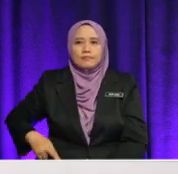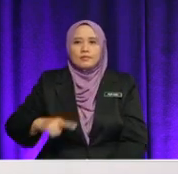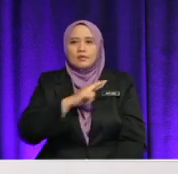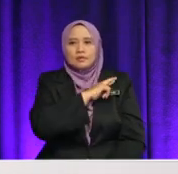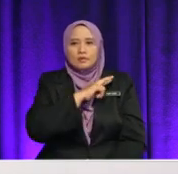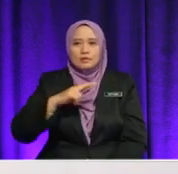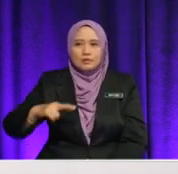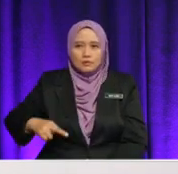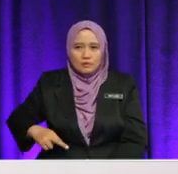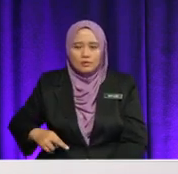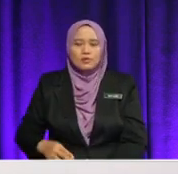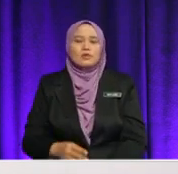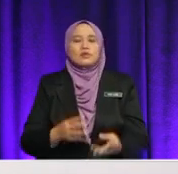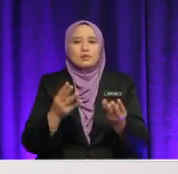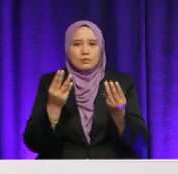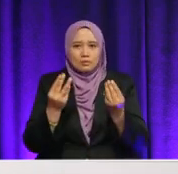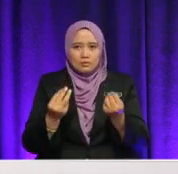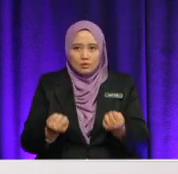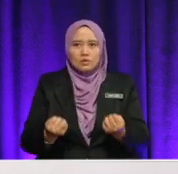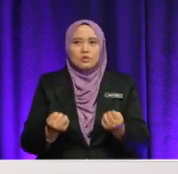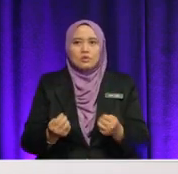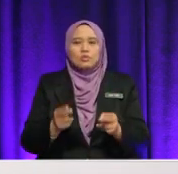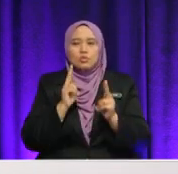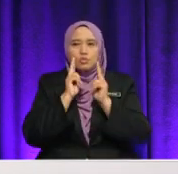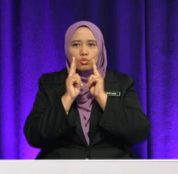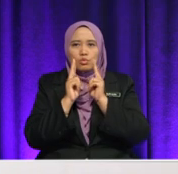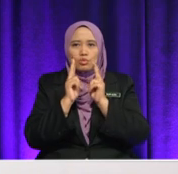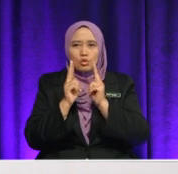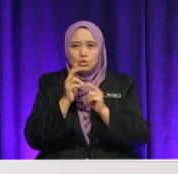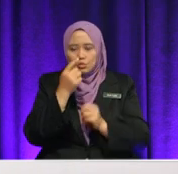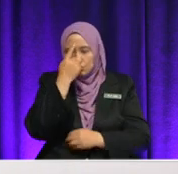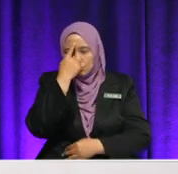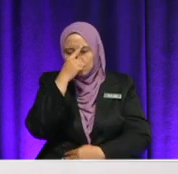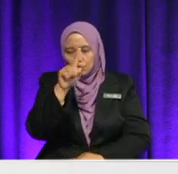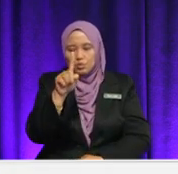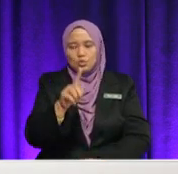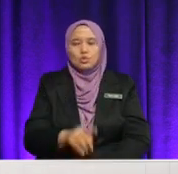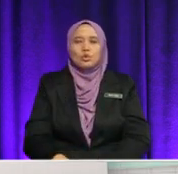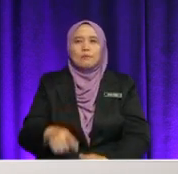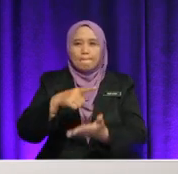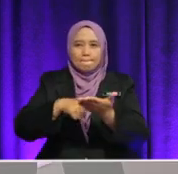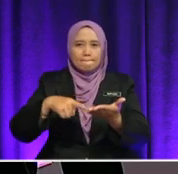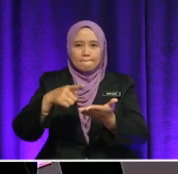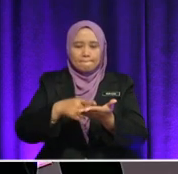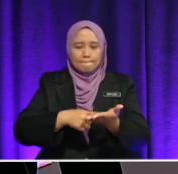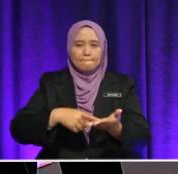persekutuan ini anggota yang dipilih dalam yang berhormati